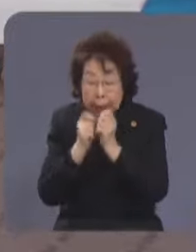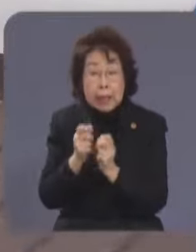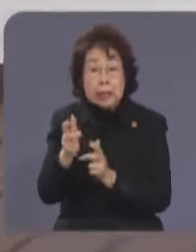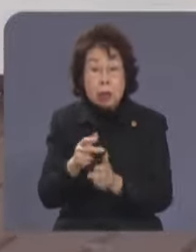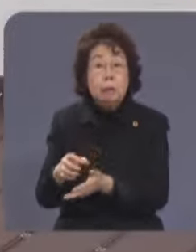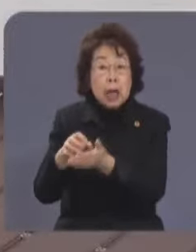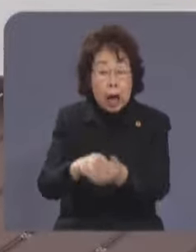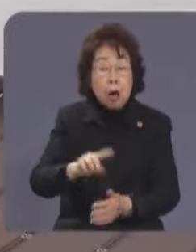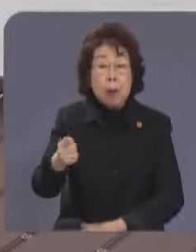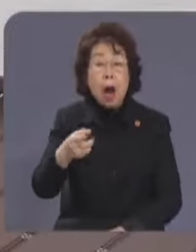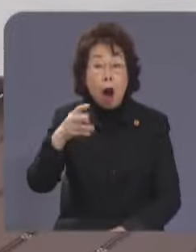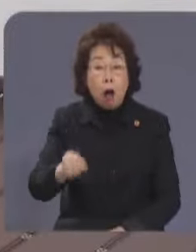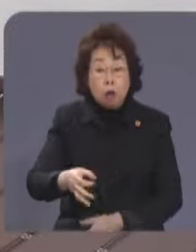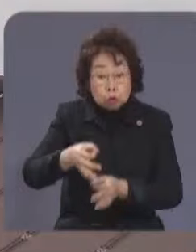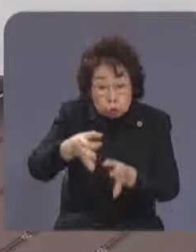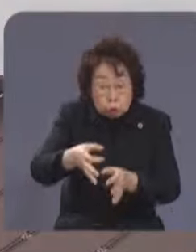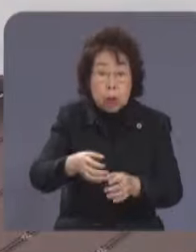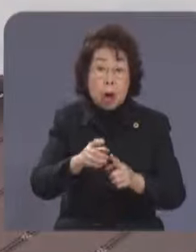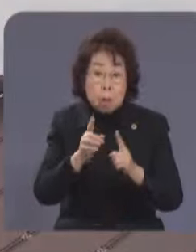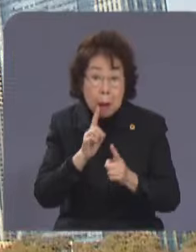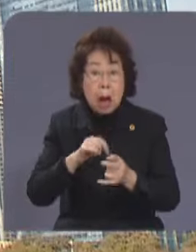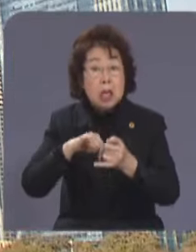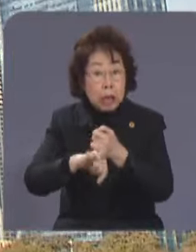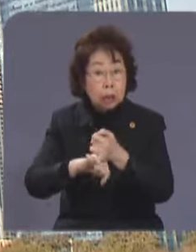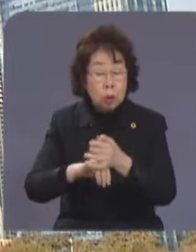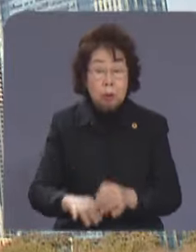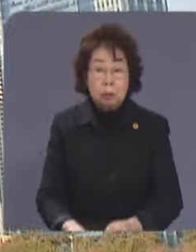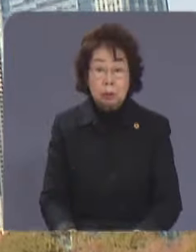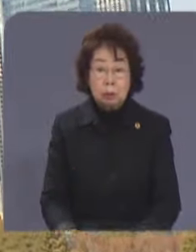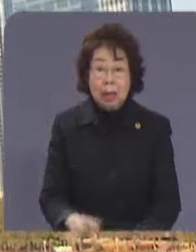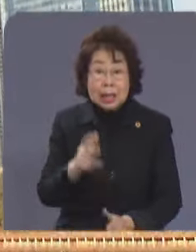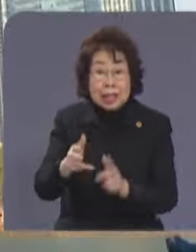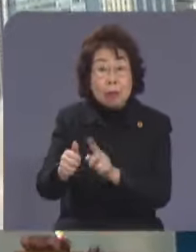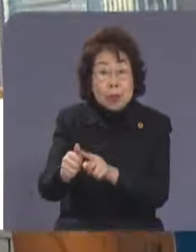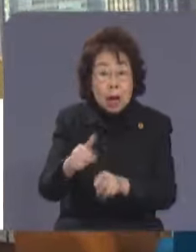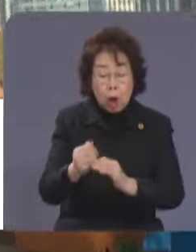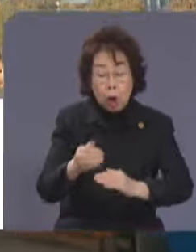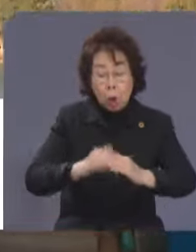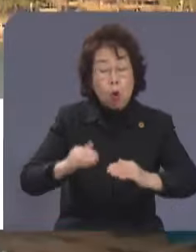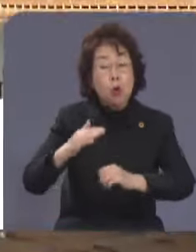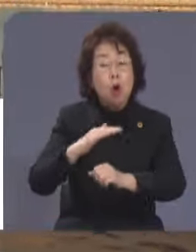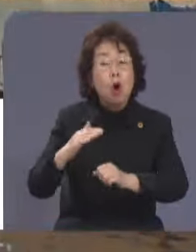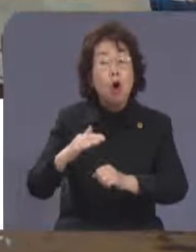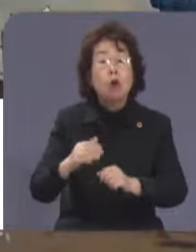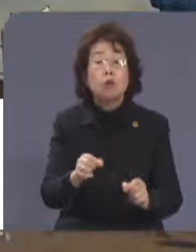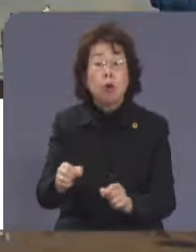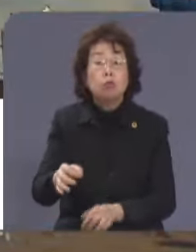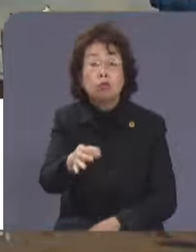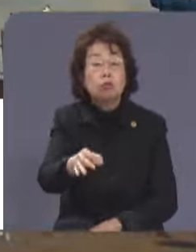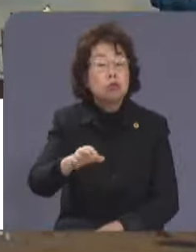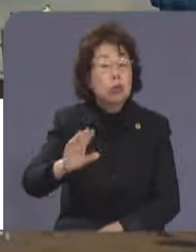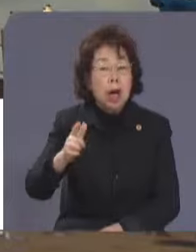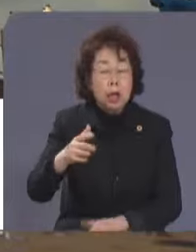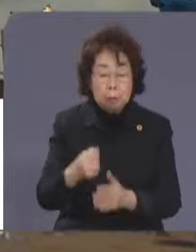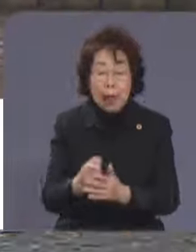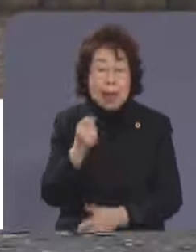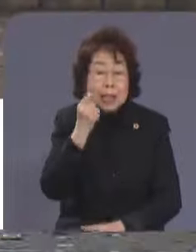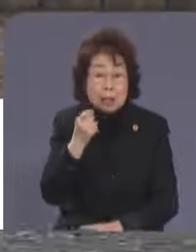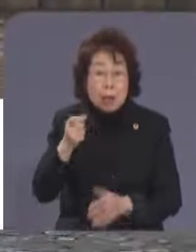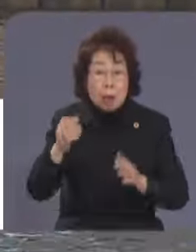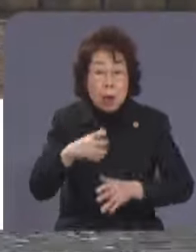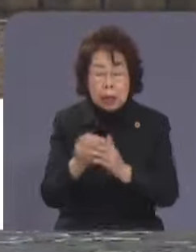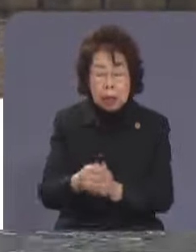사업자가 100억 원을 투입하게 된 겁니다. 그런데 사업자가 공공기여금 납부를 미루자 또 10개월 만에